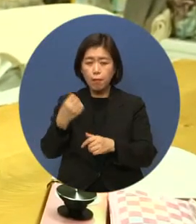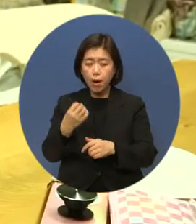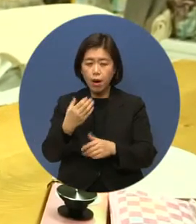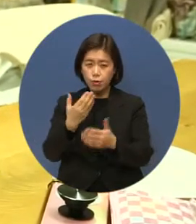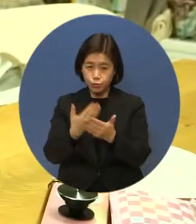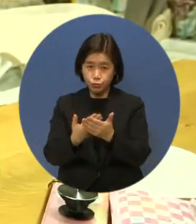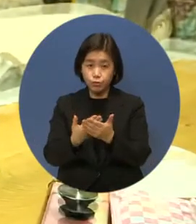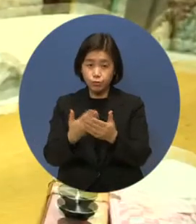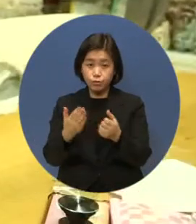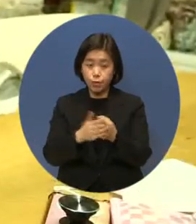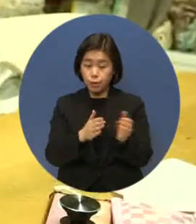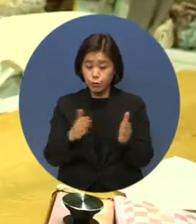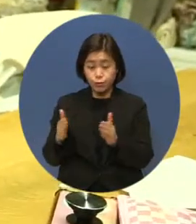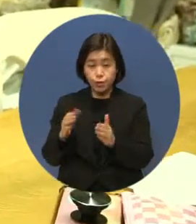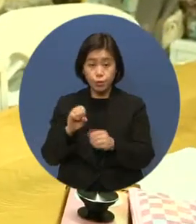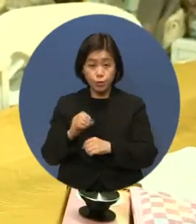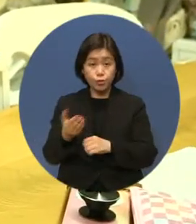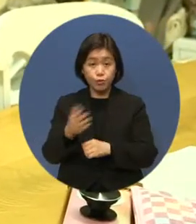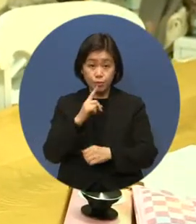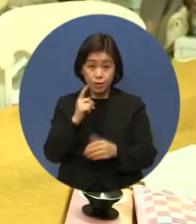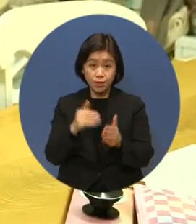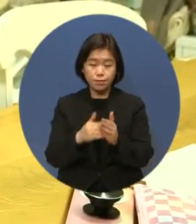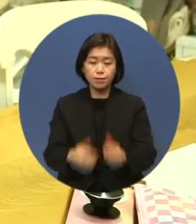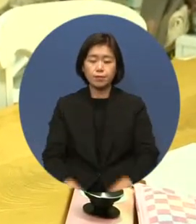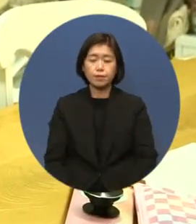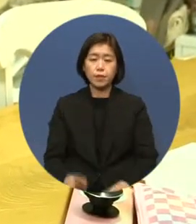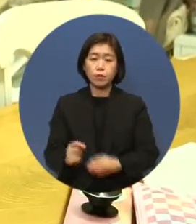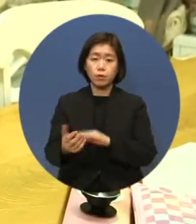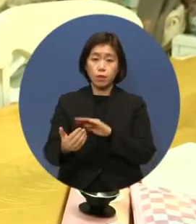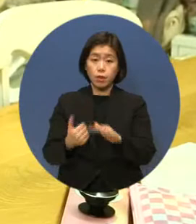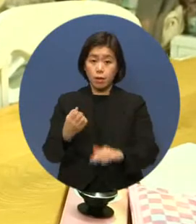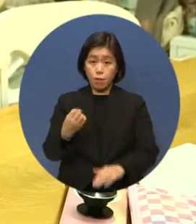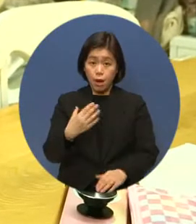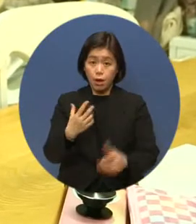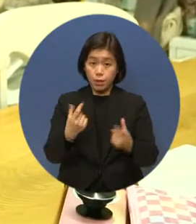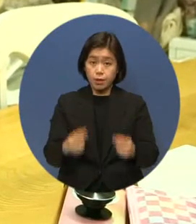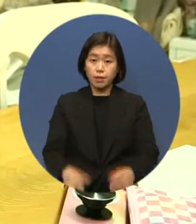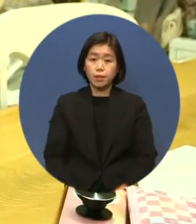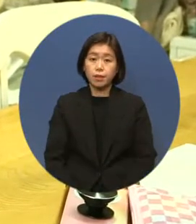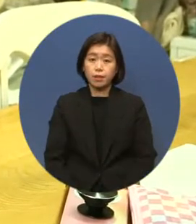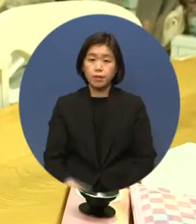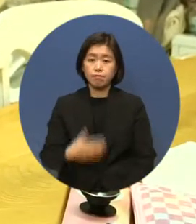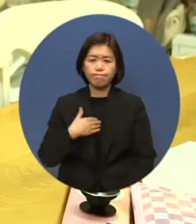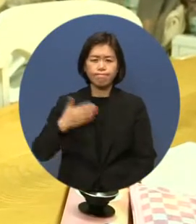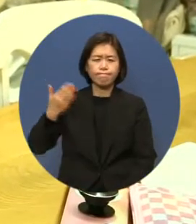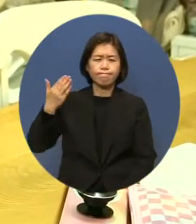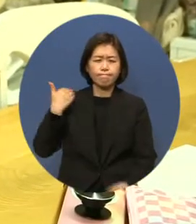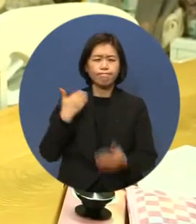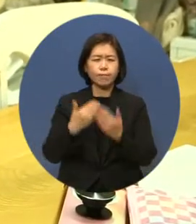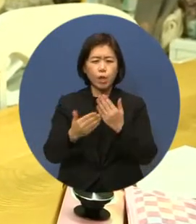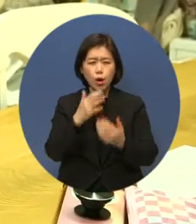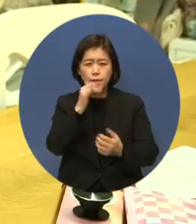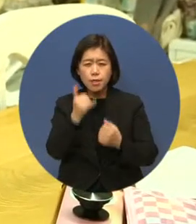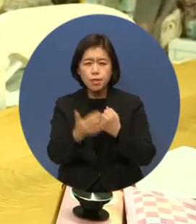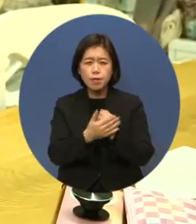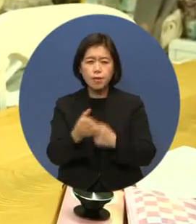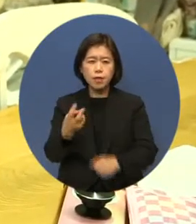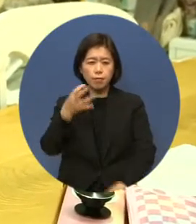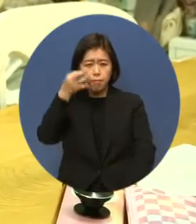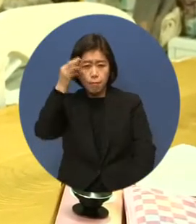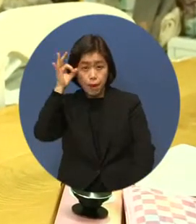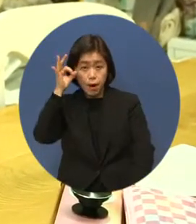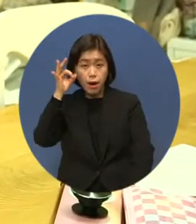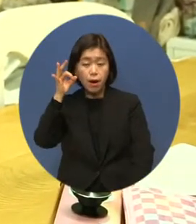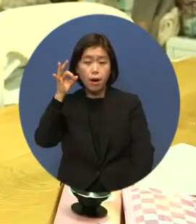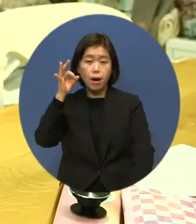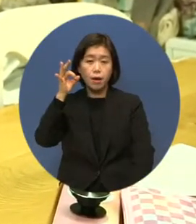말씀을 드렸어요. 근데 이제 방금 전에 말씀해 주신 것처럼 내가 예전에 좀 이런 경험이 있어서 이제 다시 이제 기억이 나서 생각이 나서